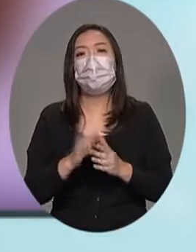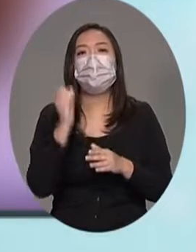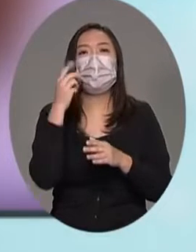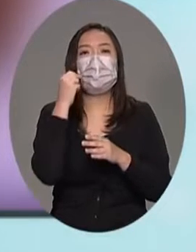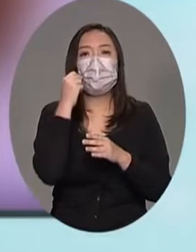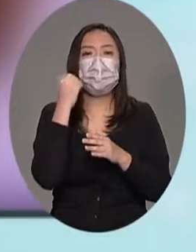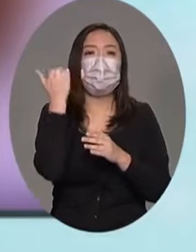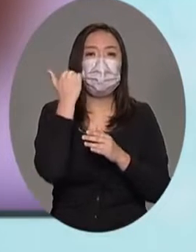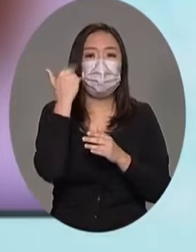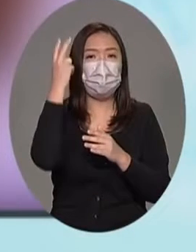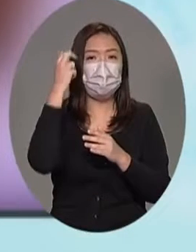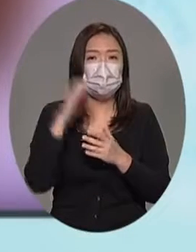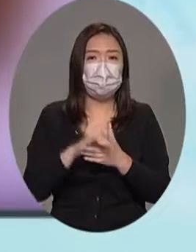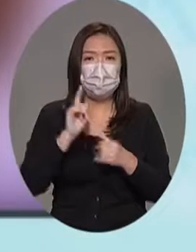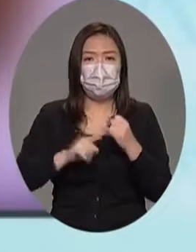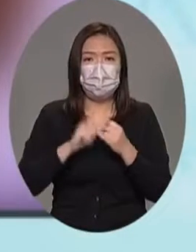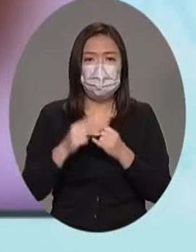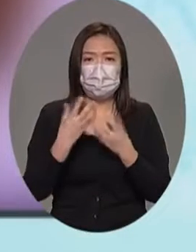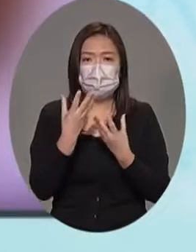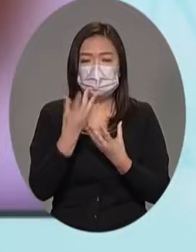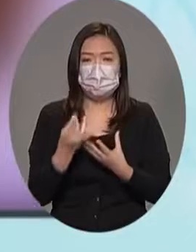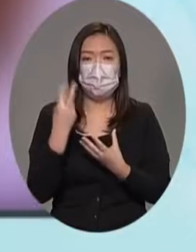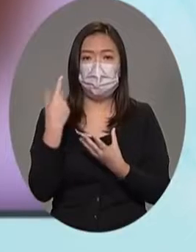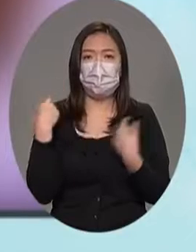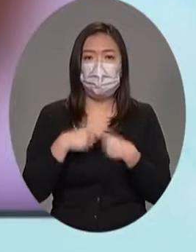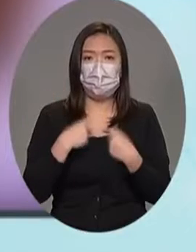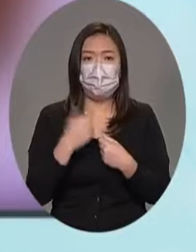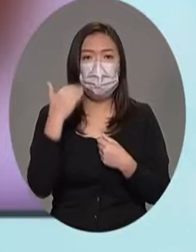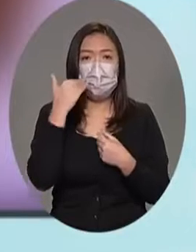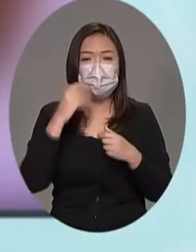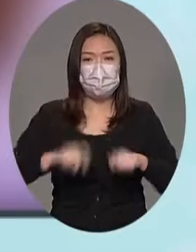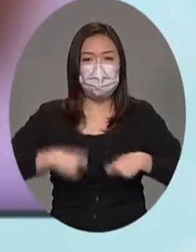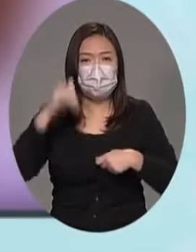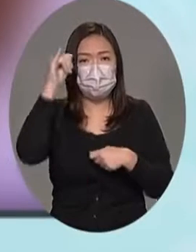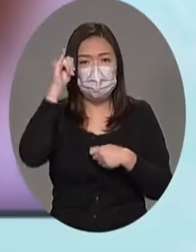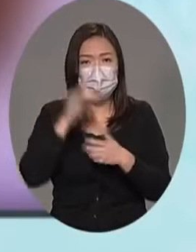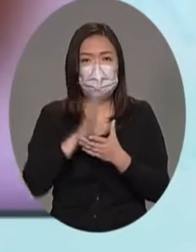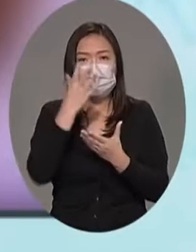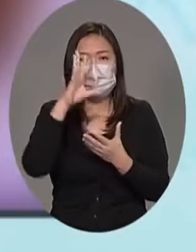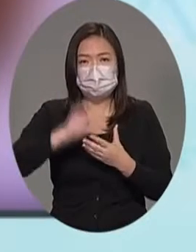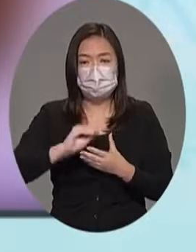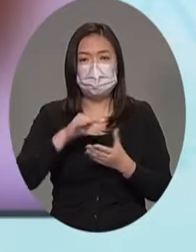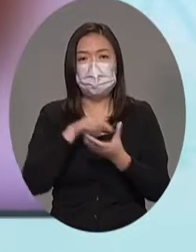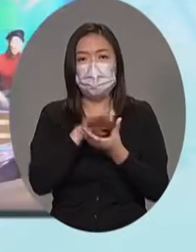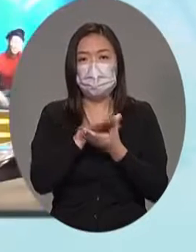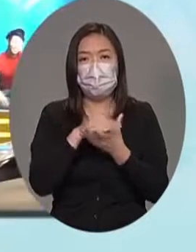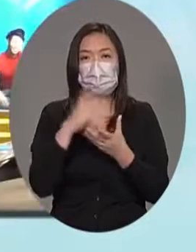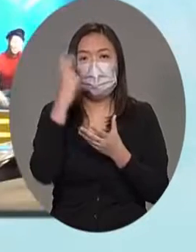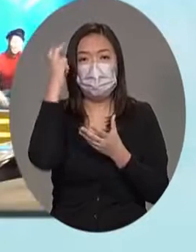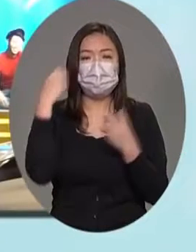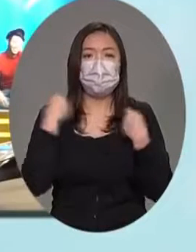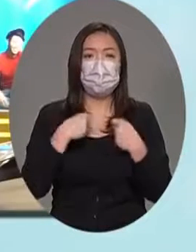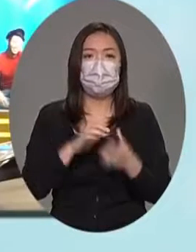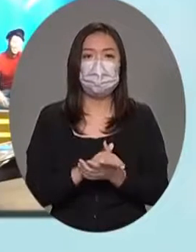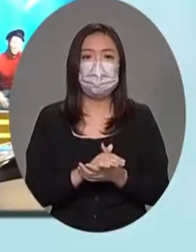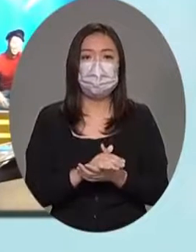髮，最後露面的時候穿著淺綠色風褸、藍色長牛仔褲、深色鞋和背著一個黑色背囊。警方